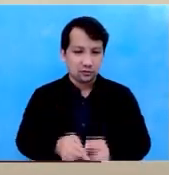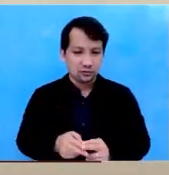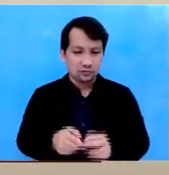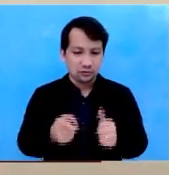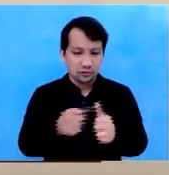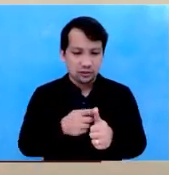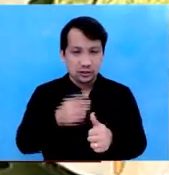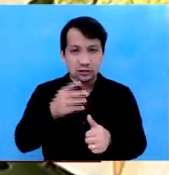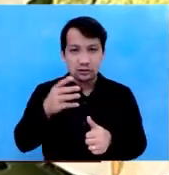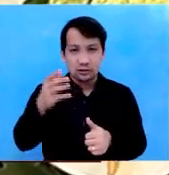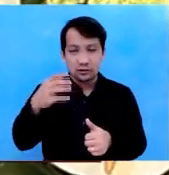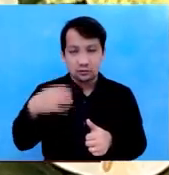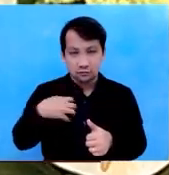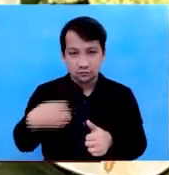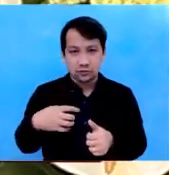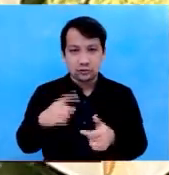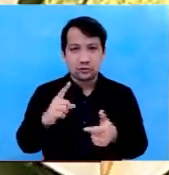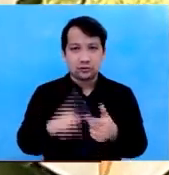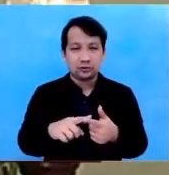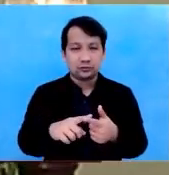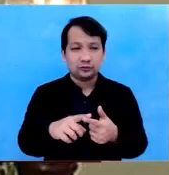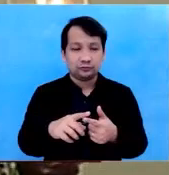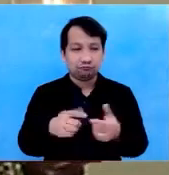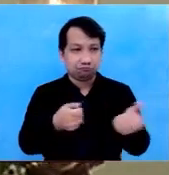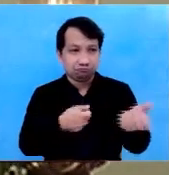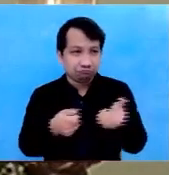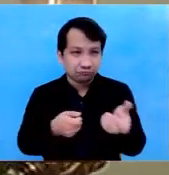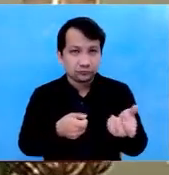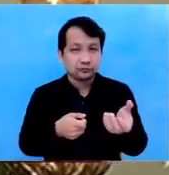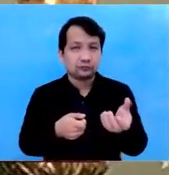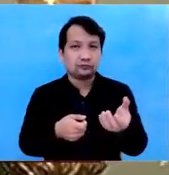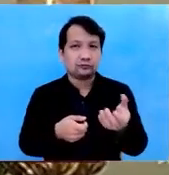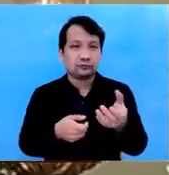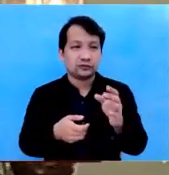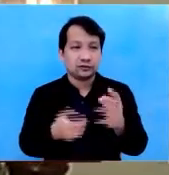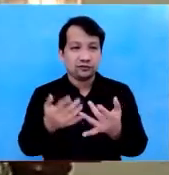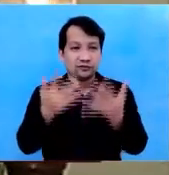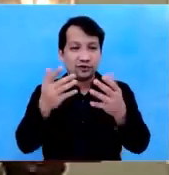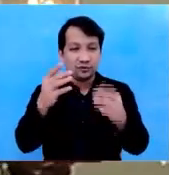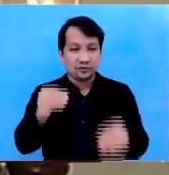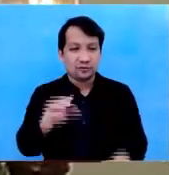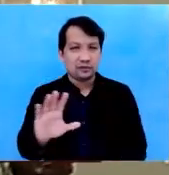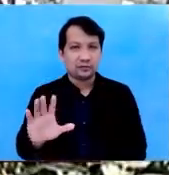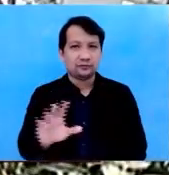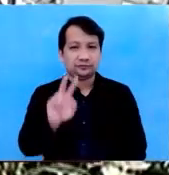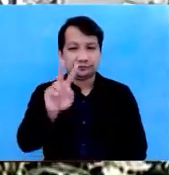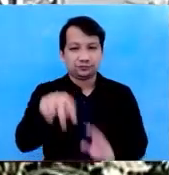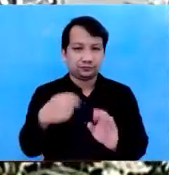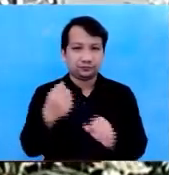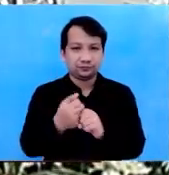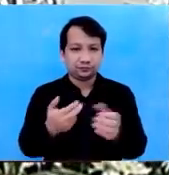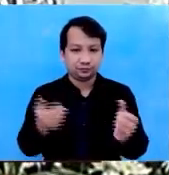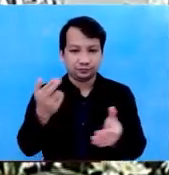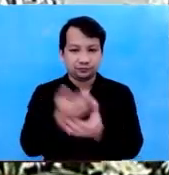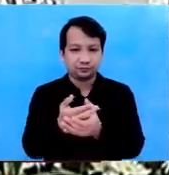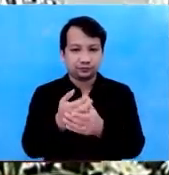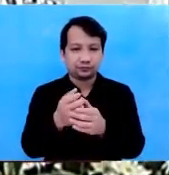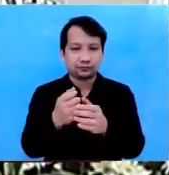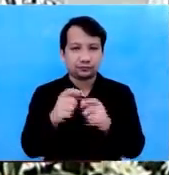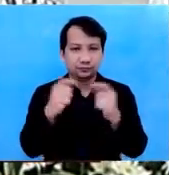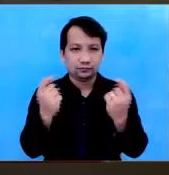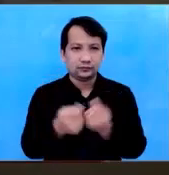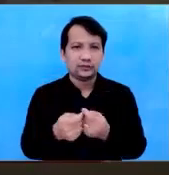at bumbero. Kwento ng kanyang kapatid, 2 taon nang bahagi ng provincial rescue team si Ona, pero bilang isang